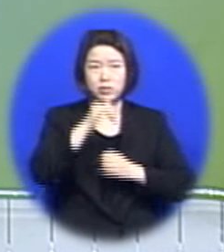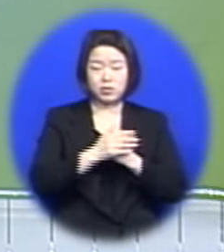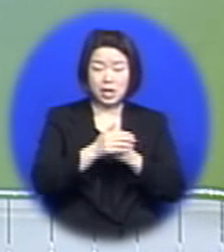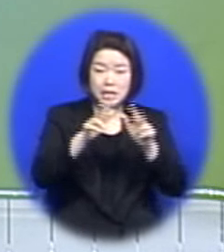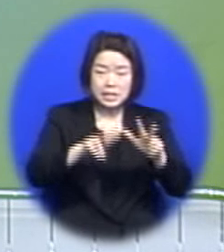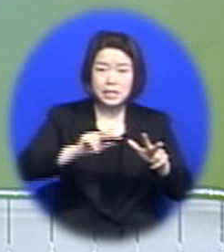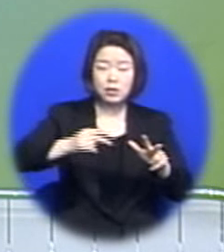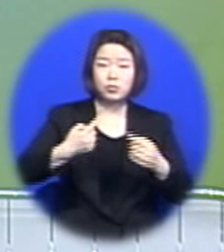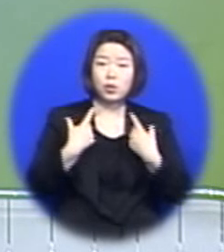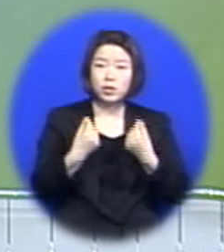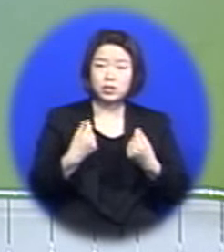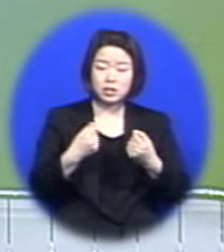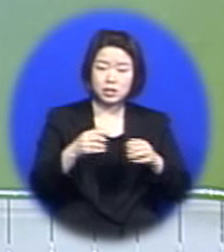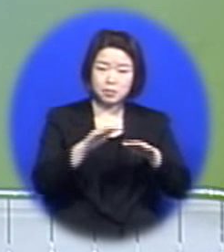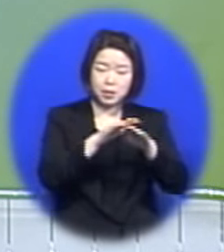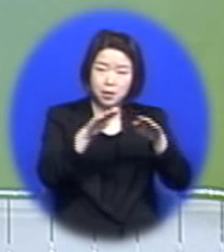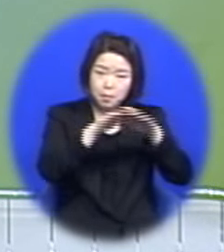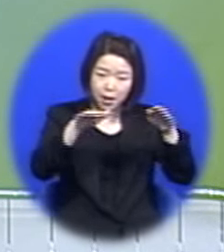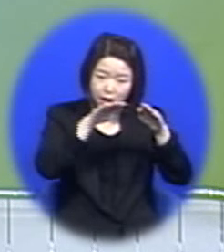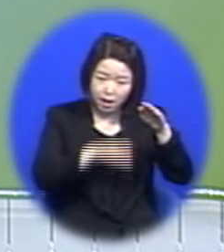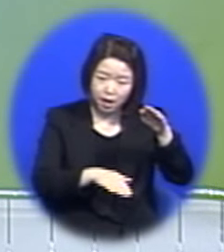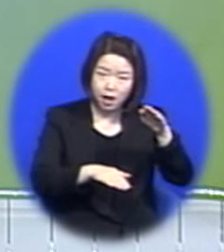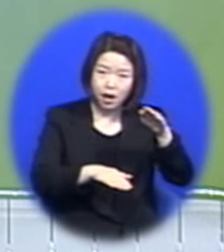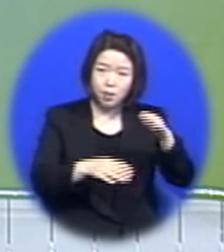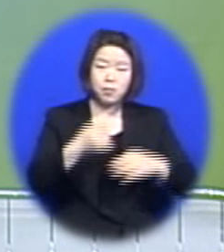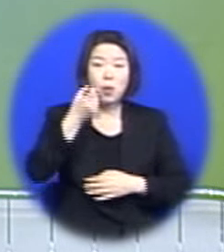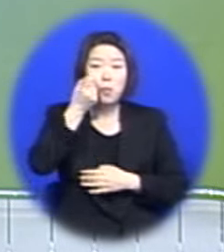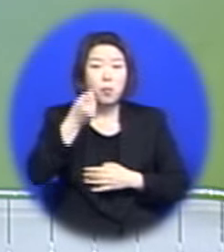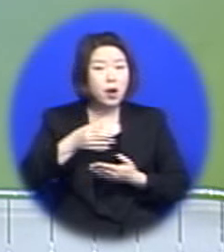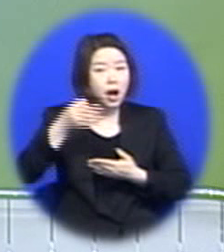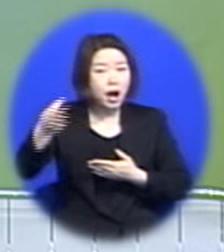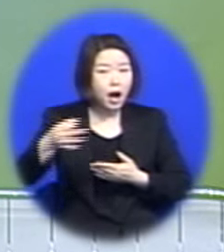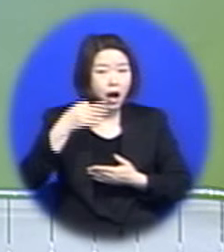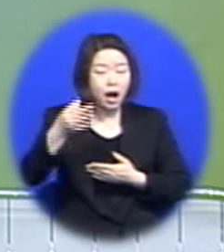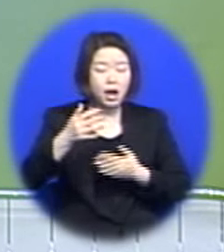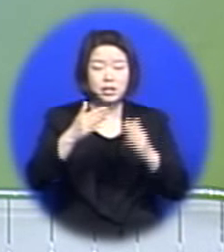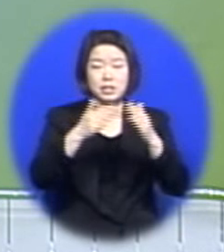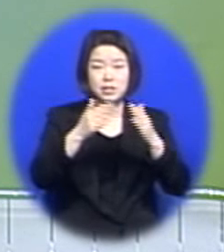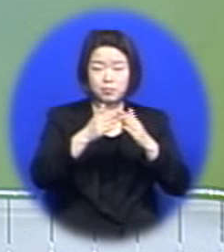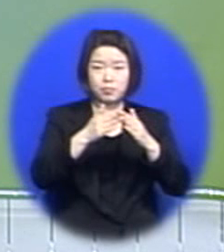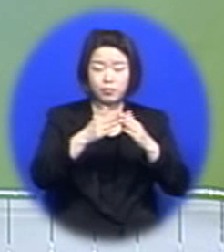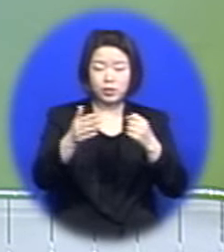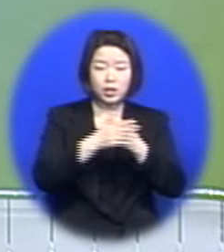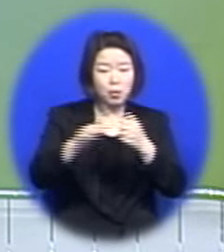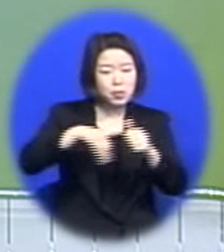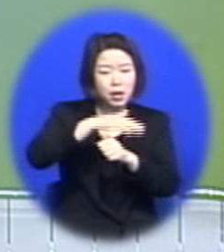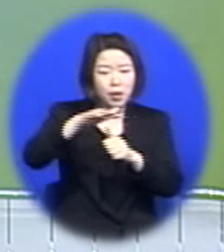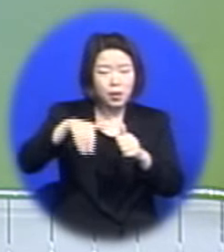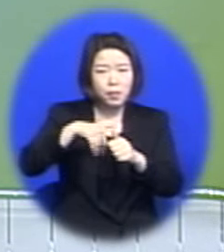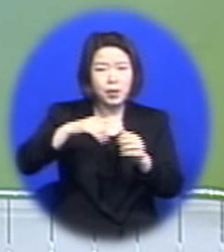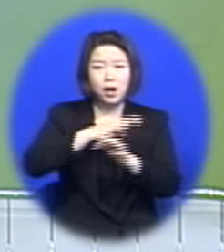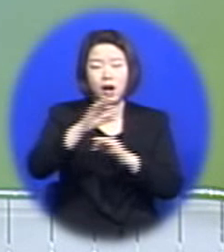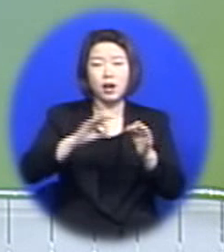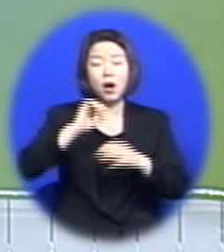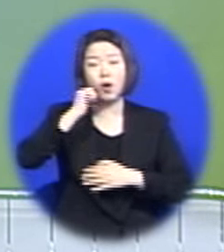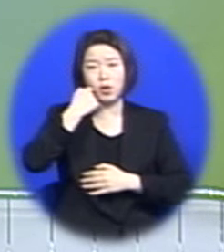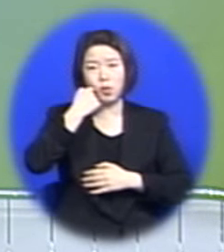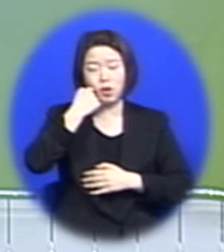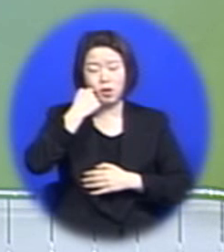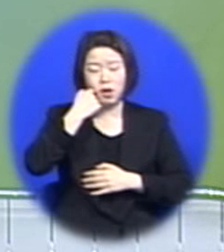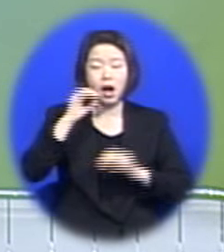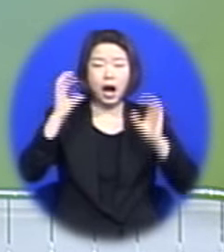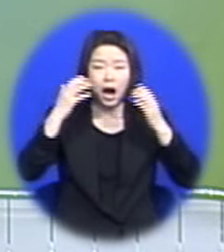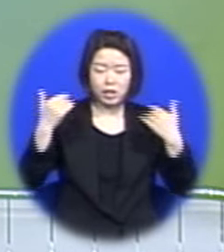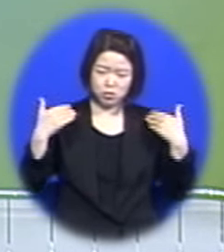지금도 여전히 반지하 좁은 월세방이고 형편은 늘 어렵습니다. 이젠 아이들이 덩치가 커져서 움직일